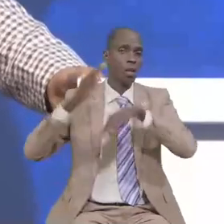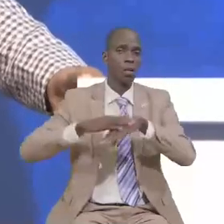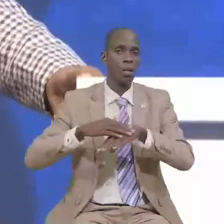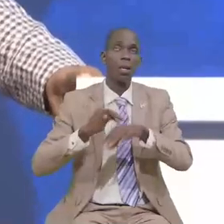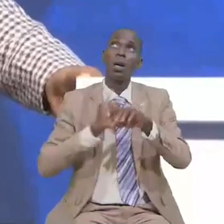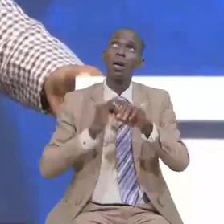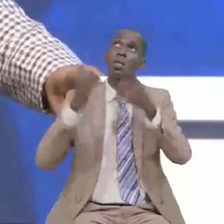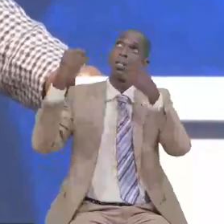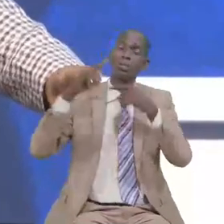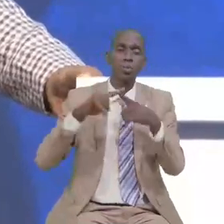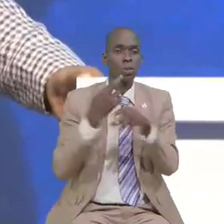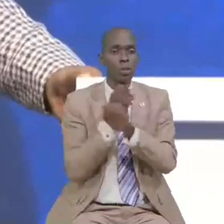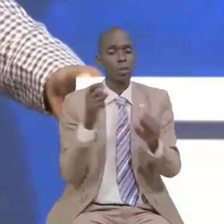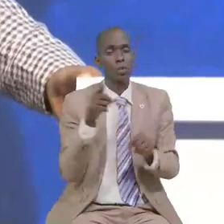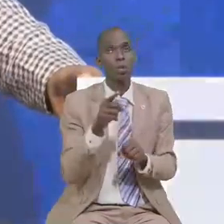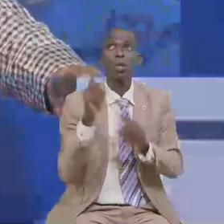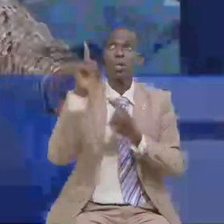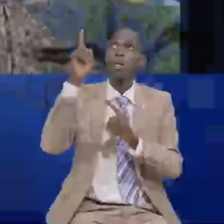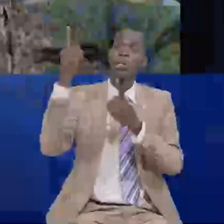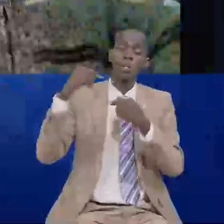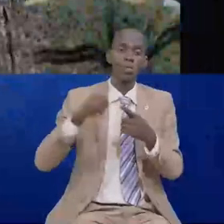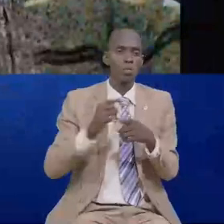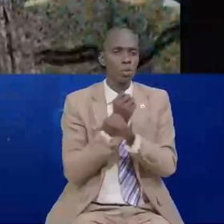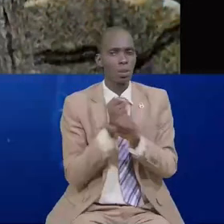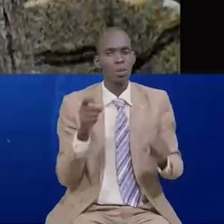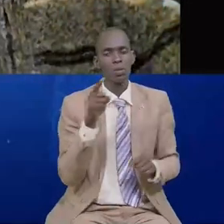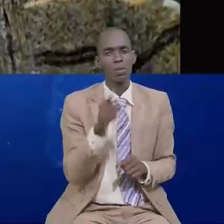te racheter, je viens te sauver.